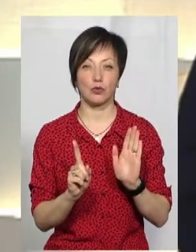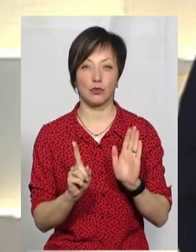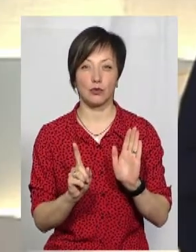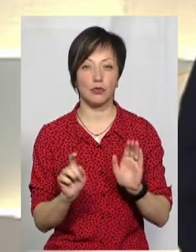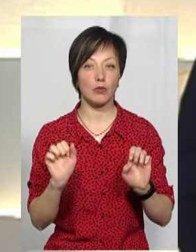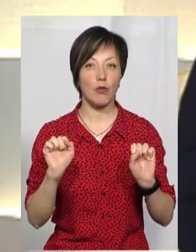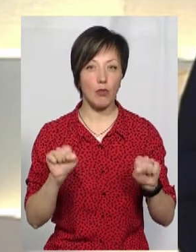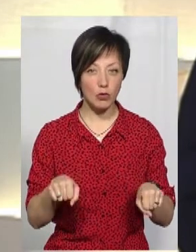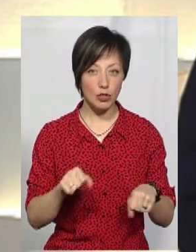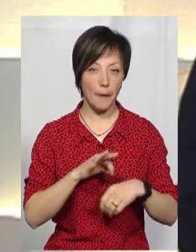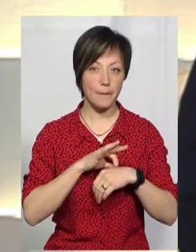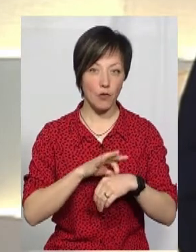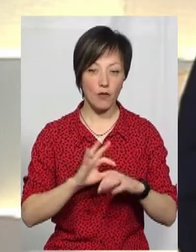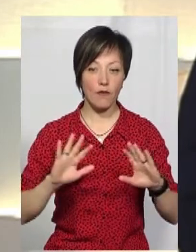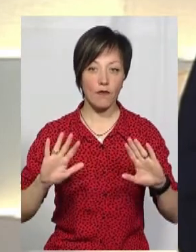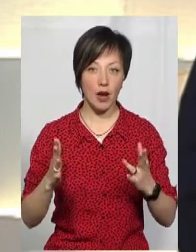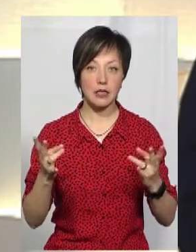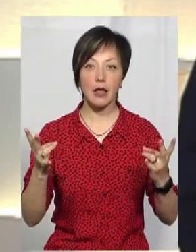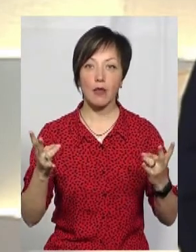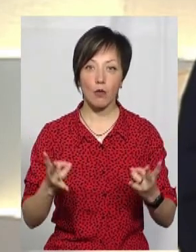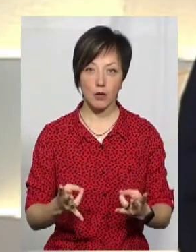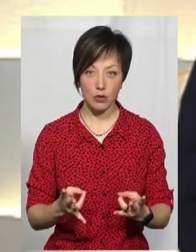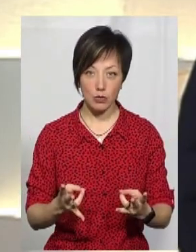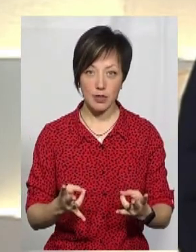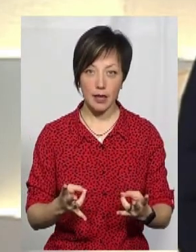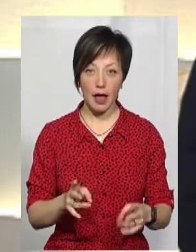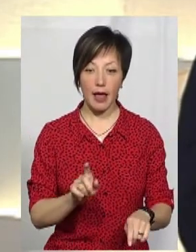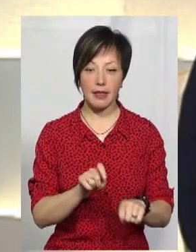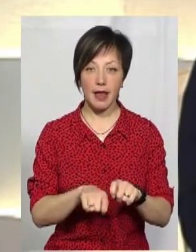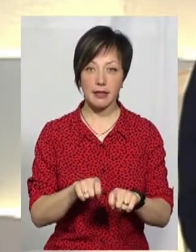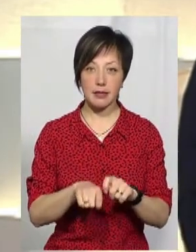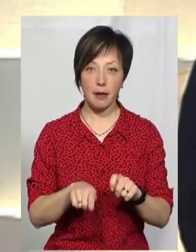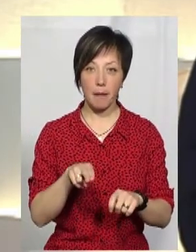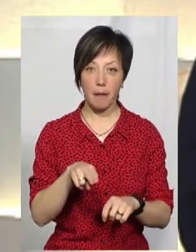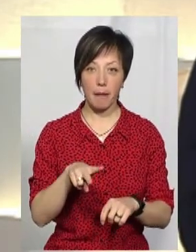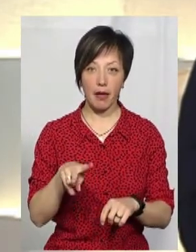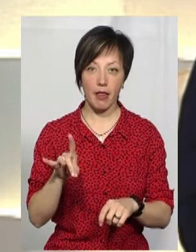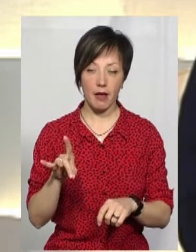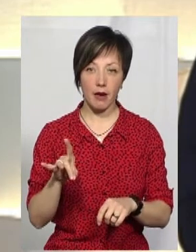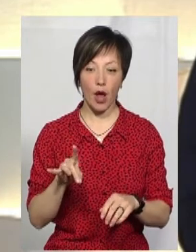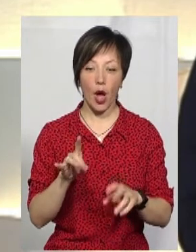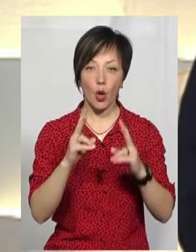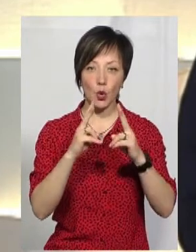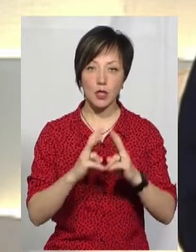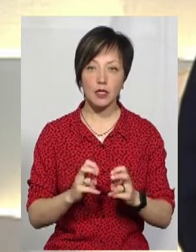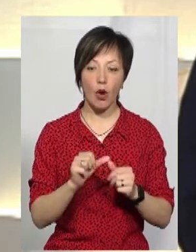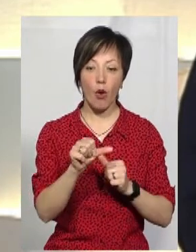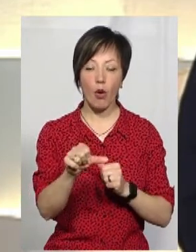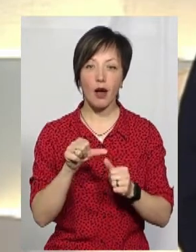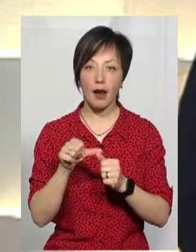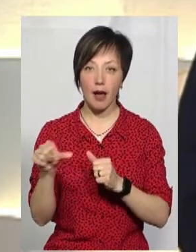пунктів, що можна проводити в разі необхідності тести ПЛР, дослідження окремих контактних